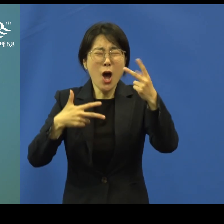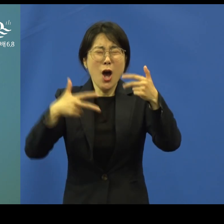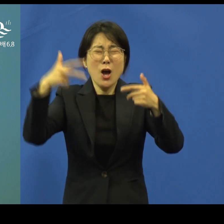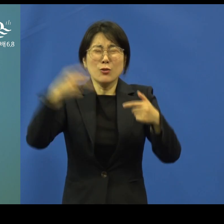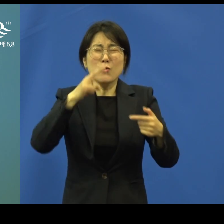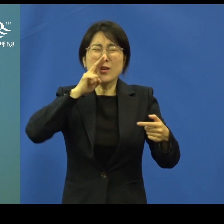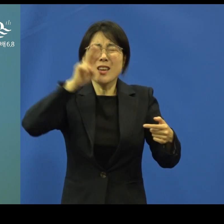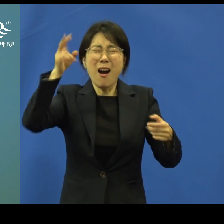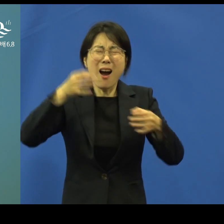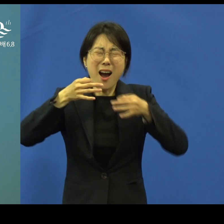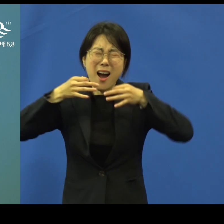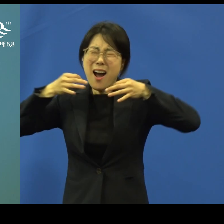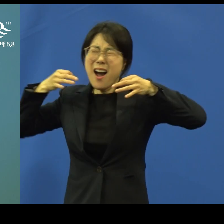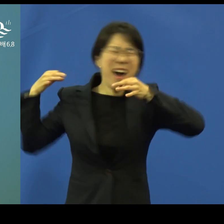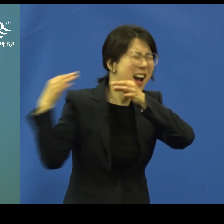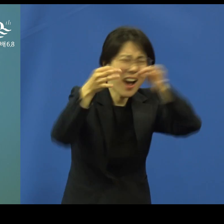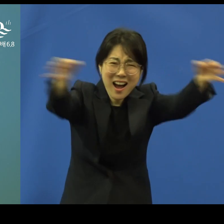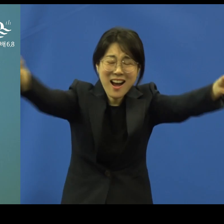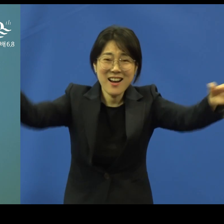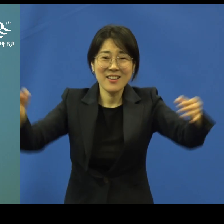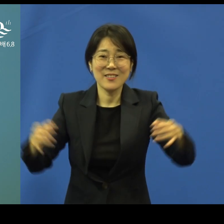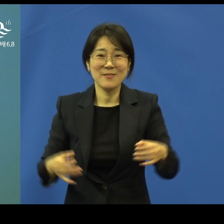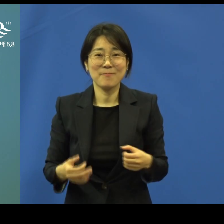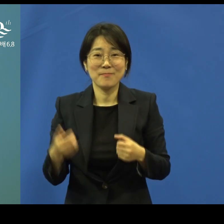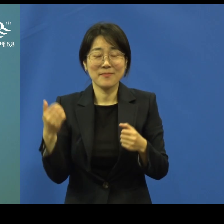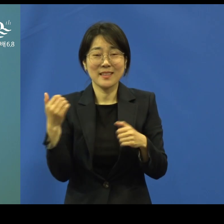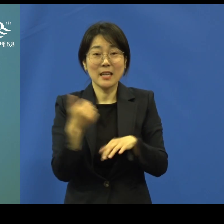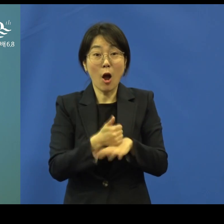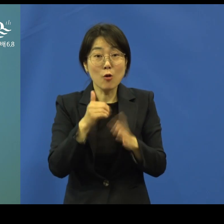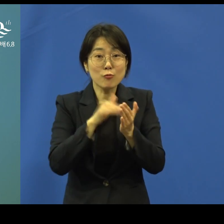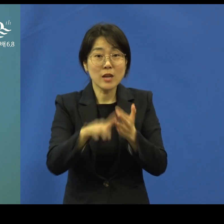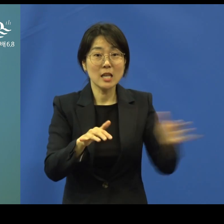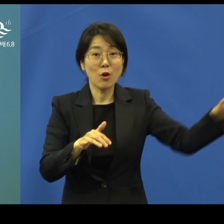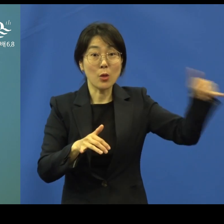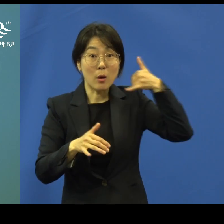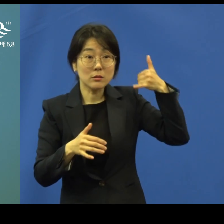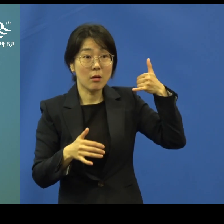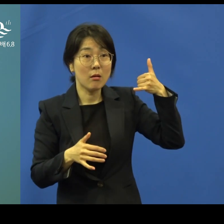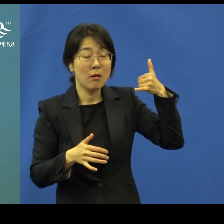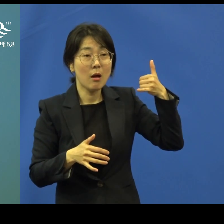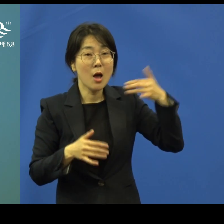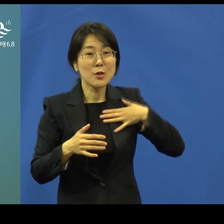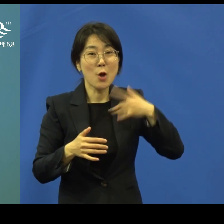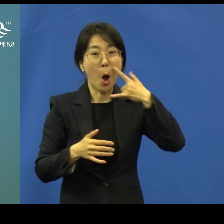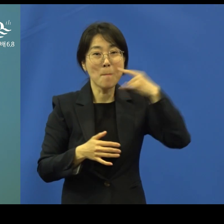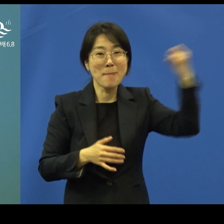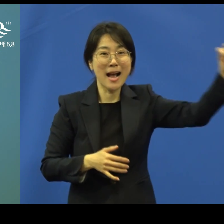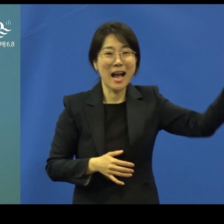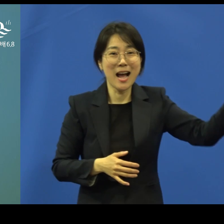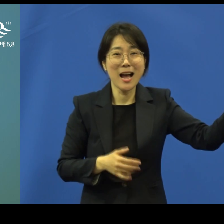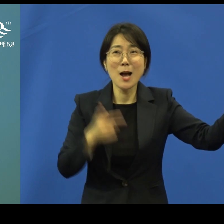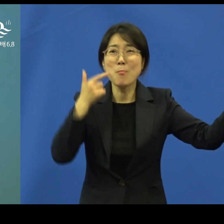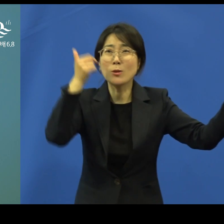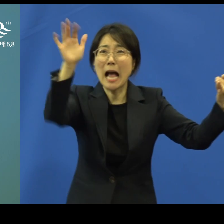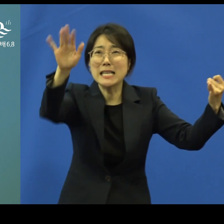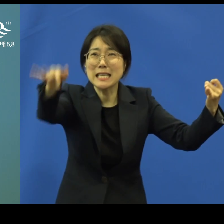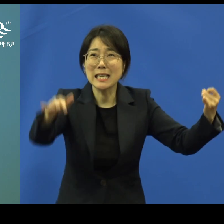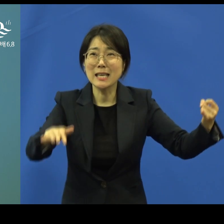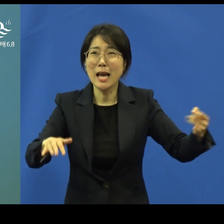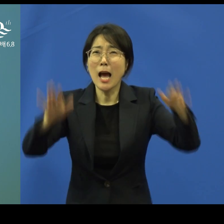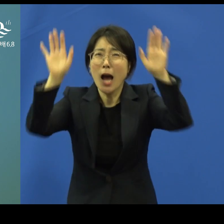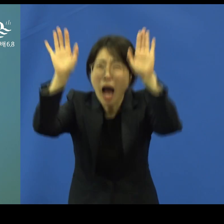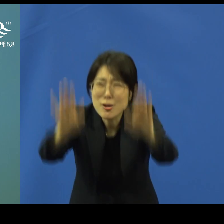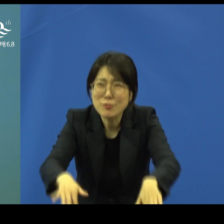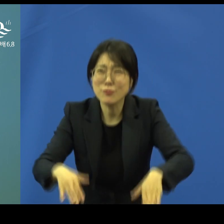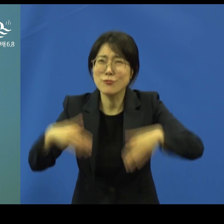3번 했더니 세게 하니까 전화가 와요. 누가 오니까 우리 어머니가 전화 와서 야야 살살해라, 혈압 올라간다 그래.